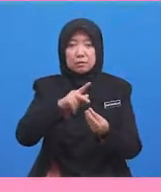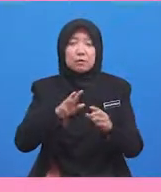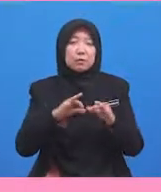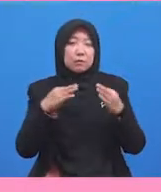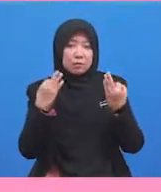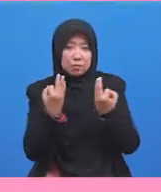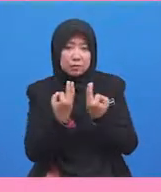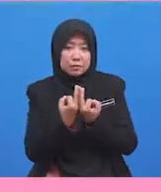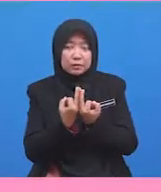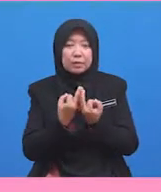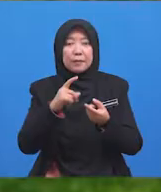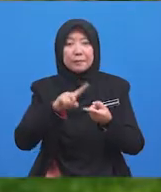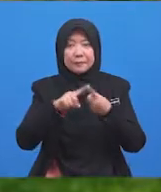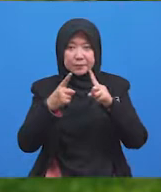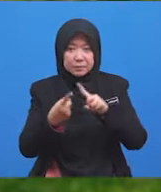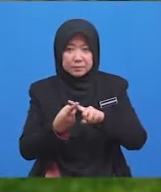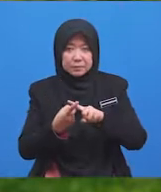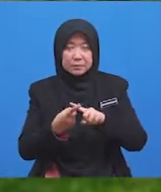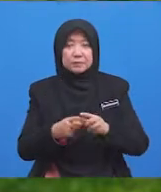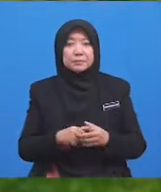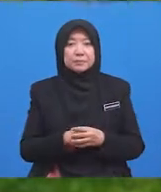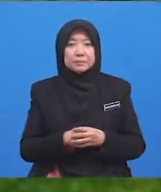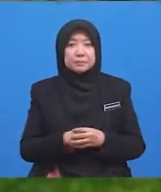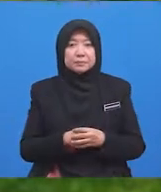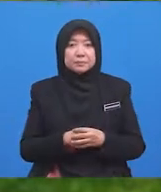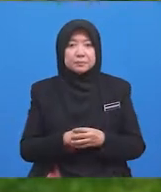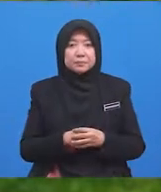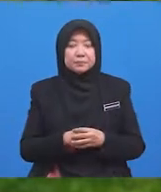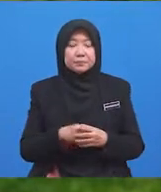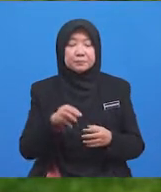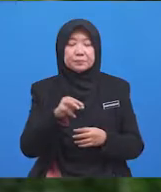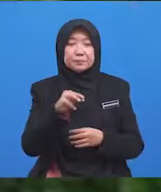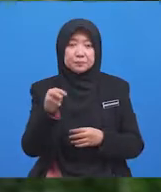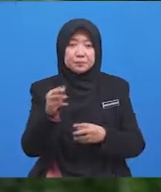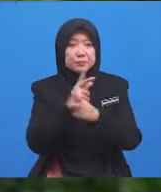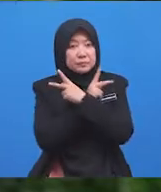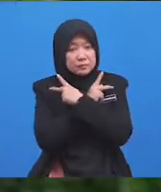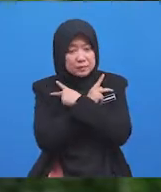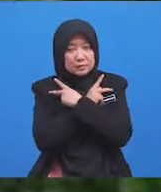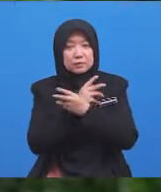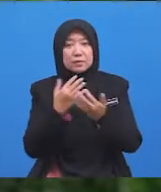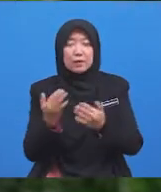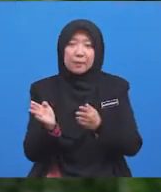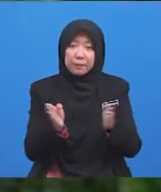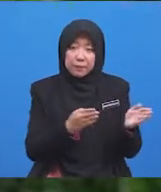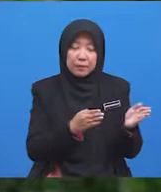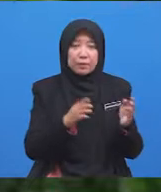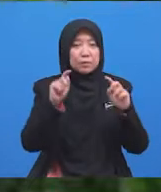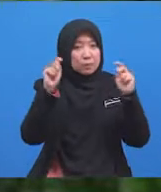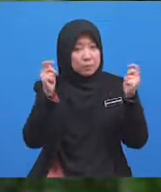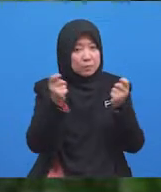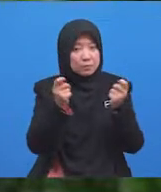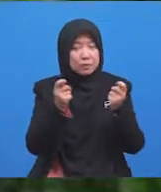dan persahabatan bayyi kukasihi semua beralih kita kepada topik